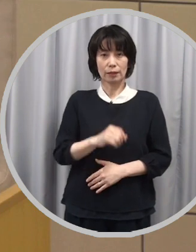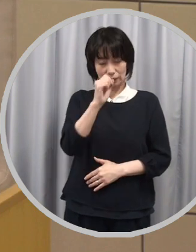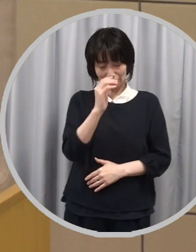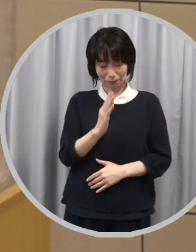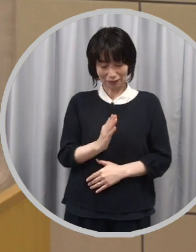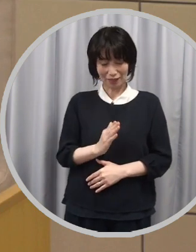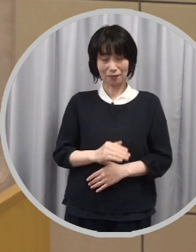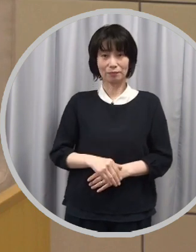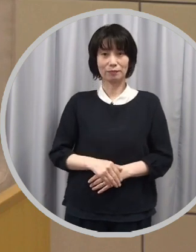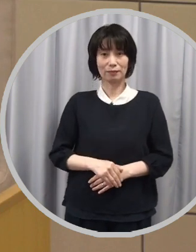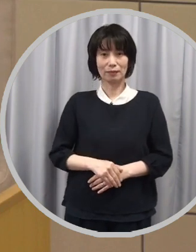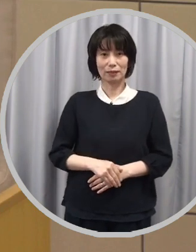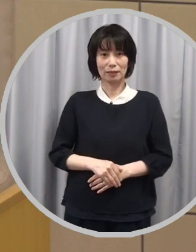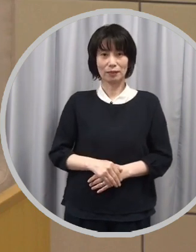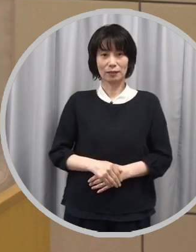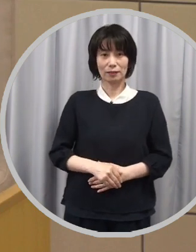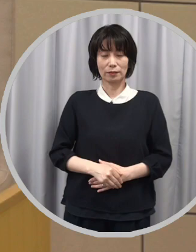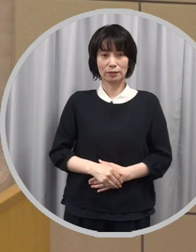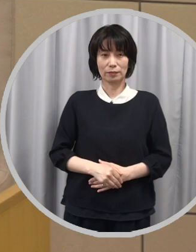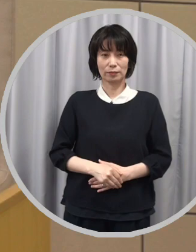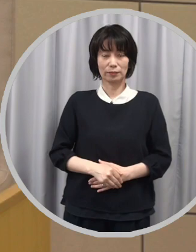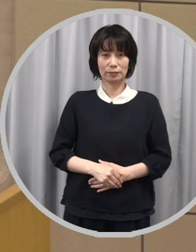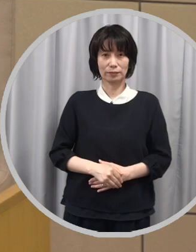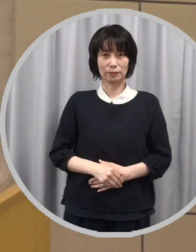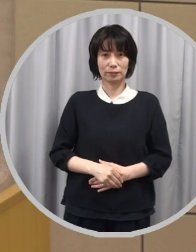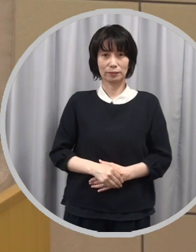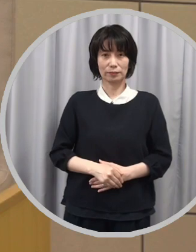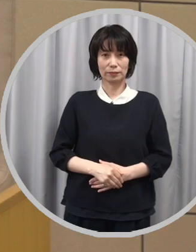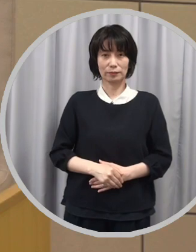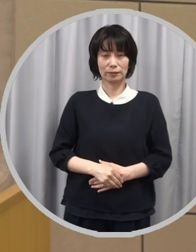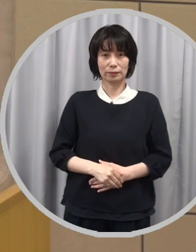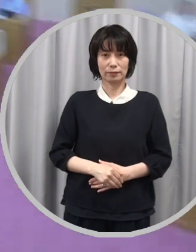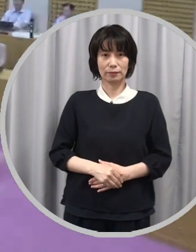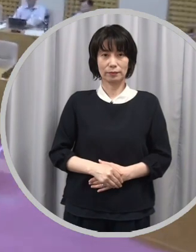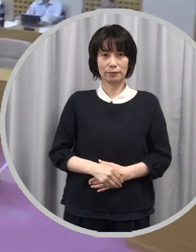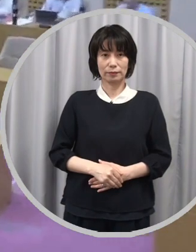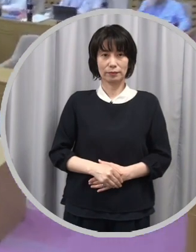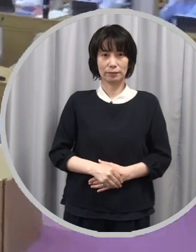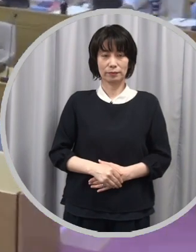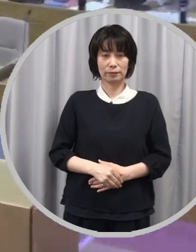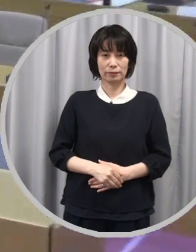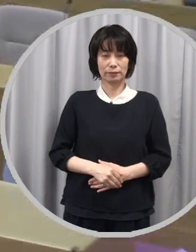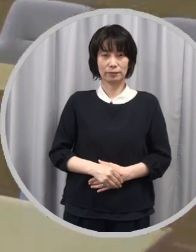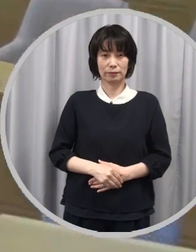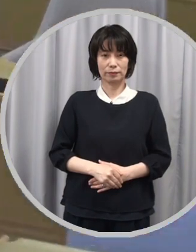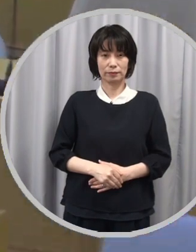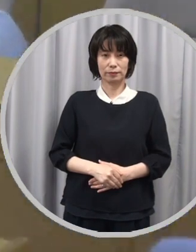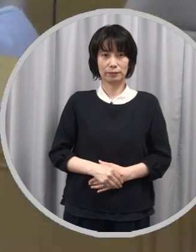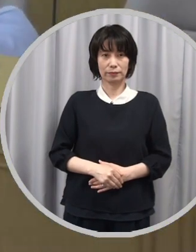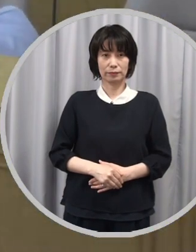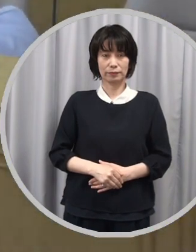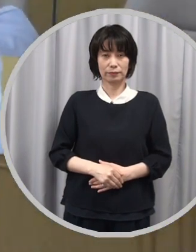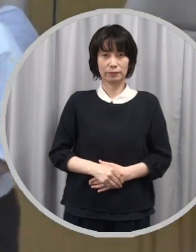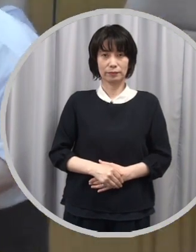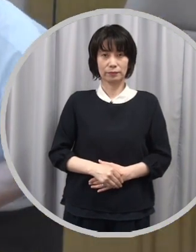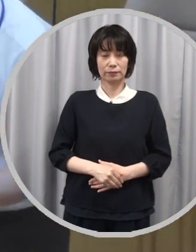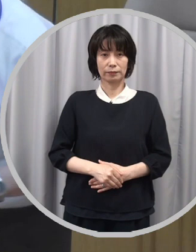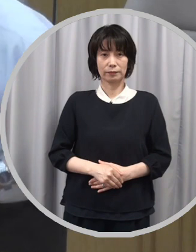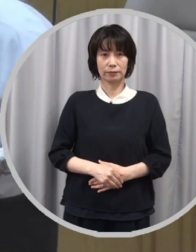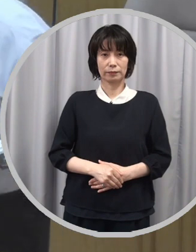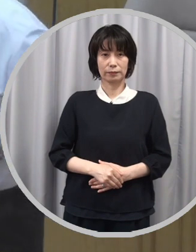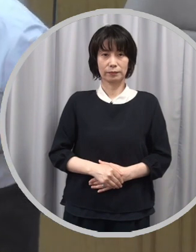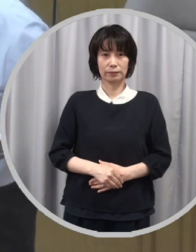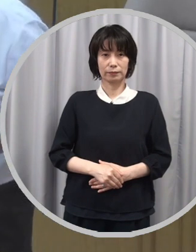すいません、もし書いてある 18番だよな。 失礼します。 はい、